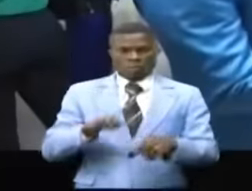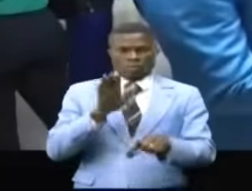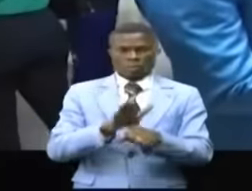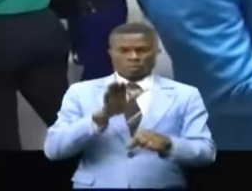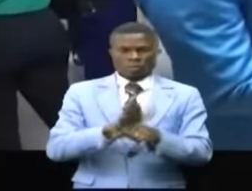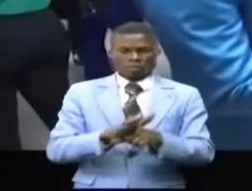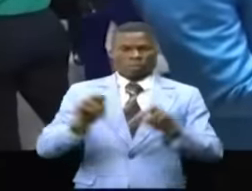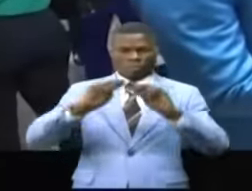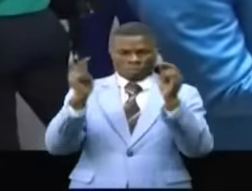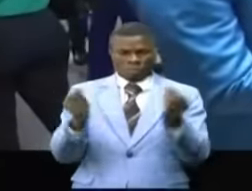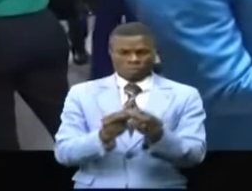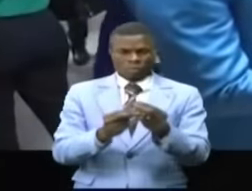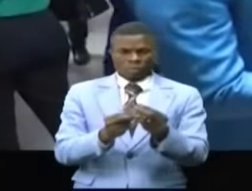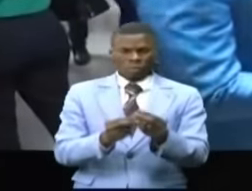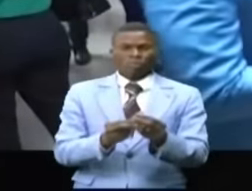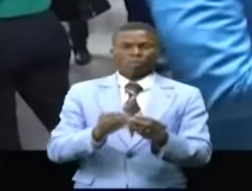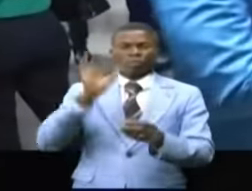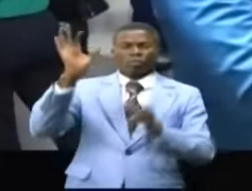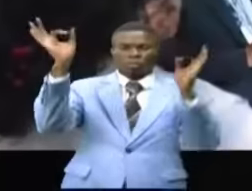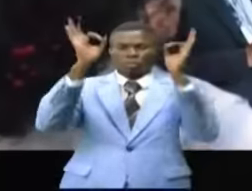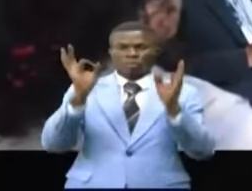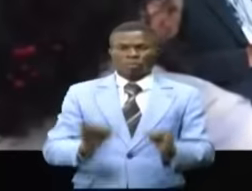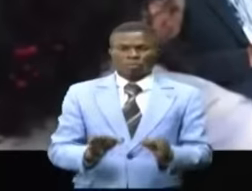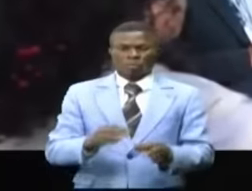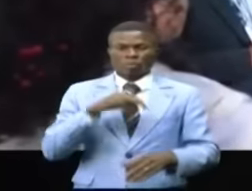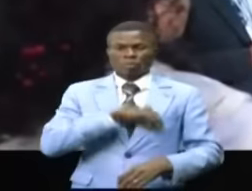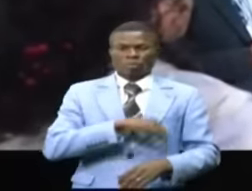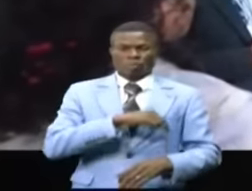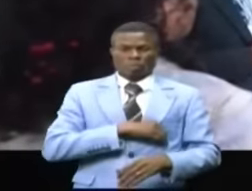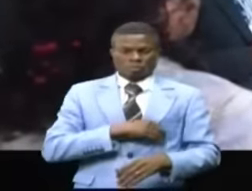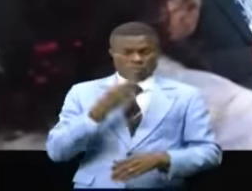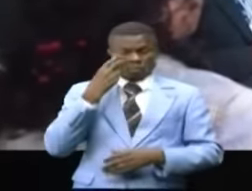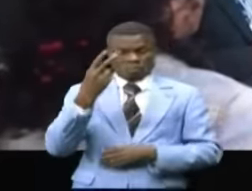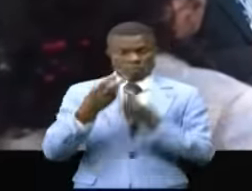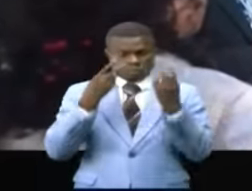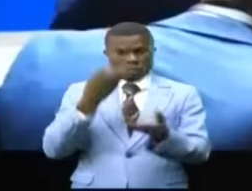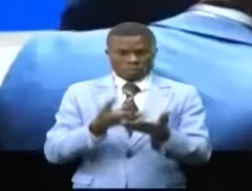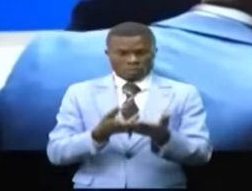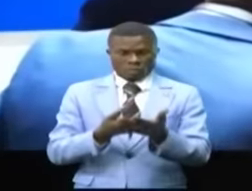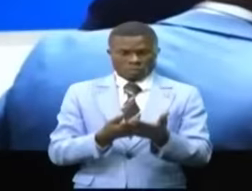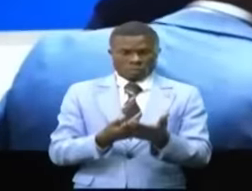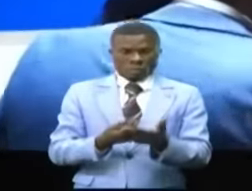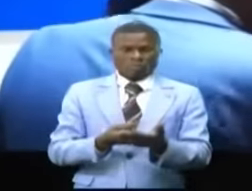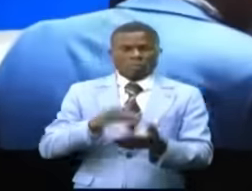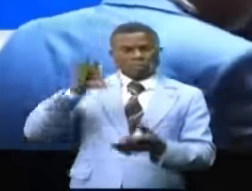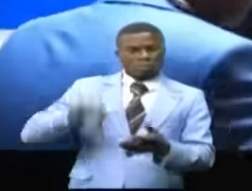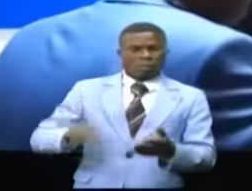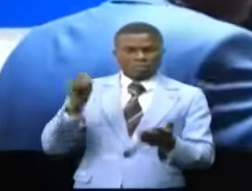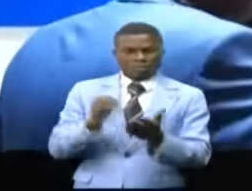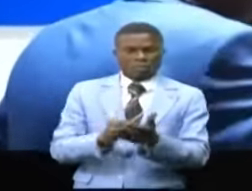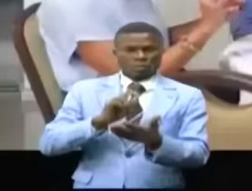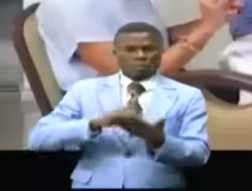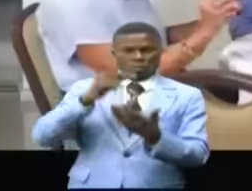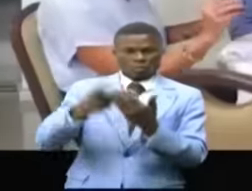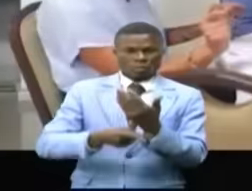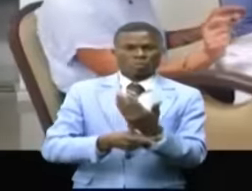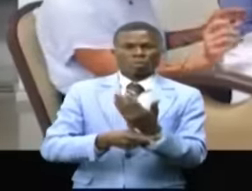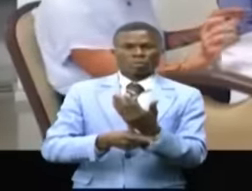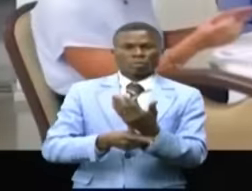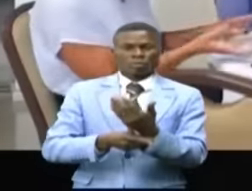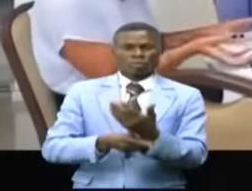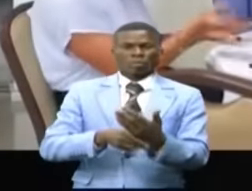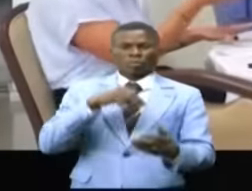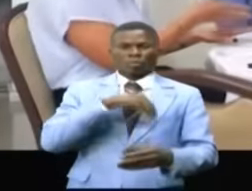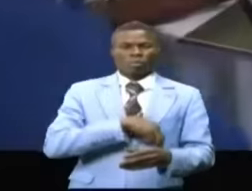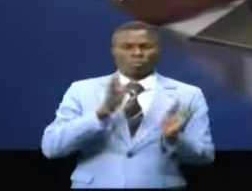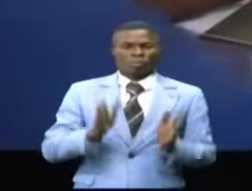importante délégation de sa fédération pour une mission de prospection. Une retombée de plus à inscrire à l'agenda des